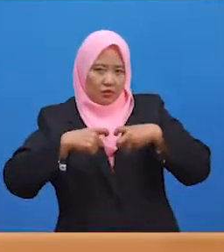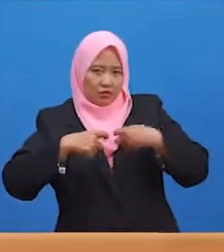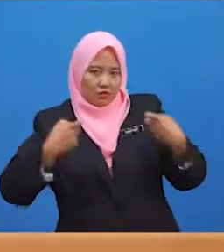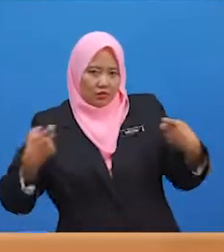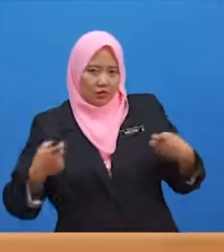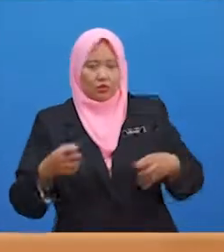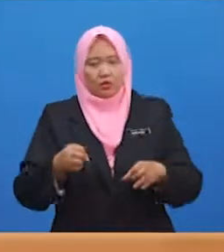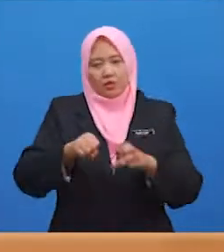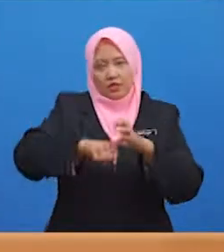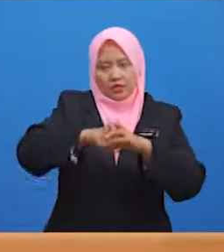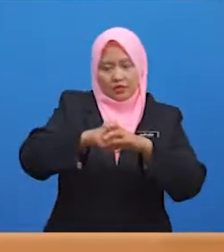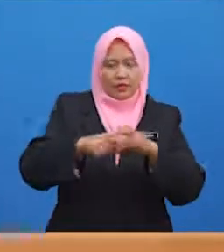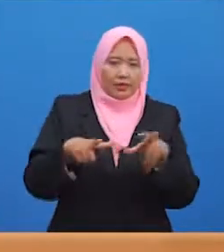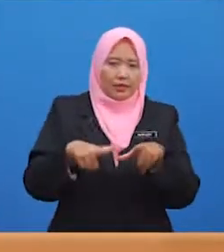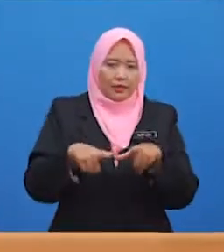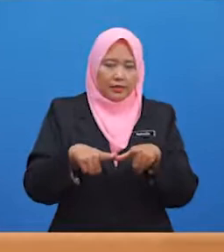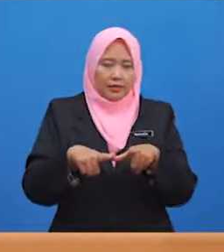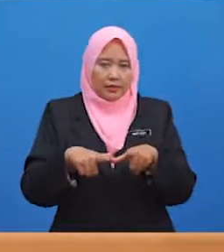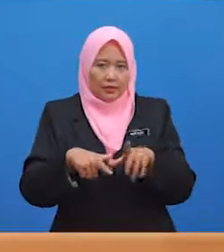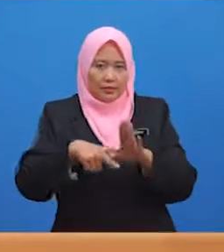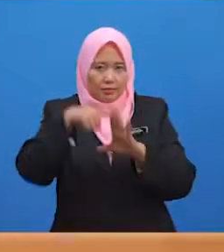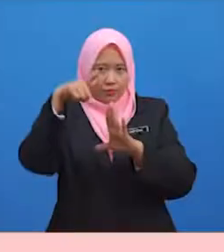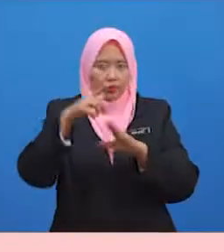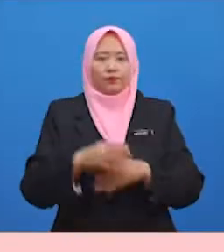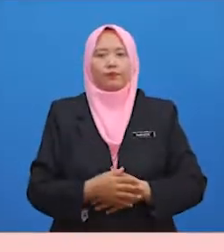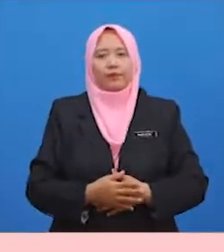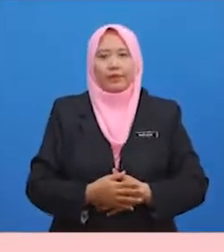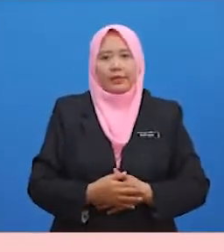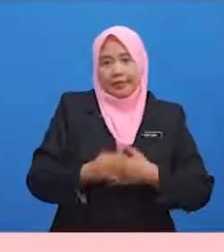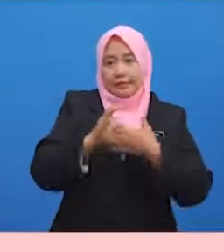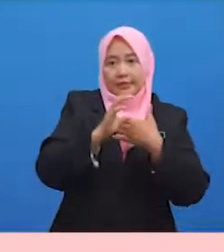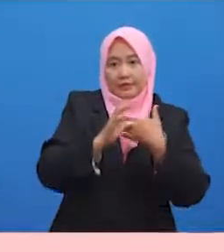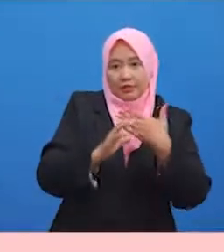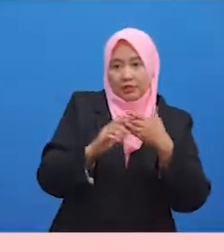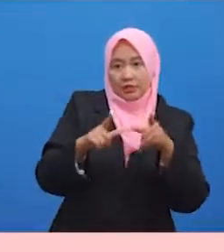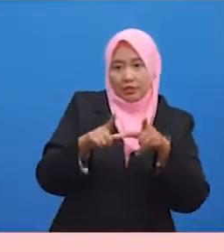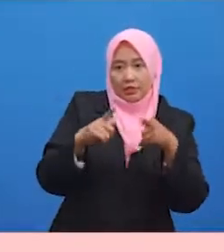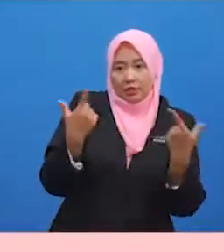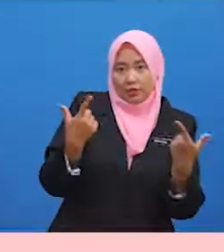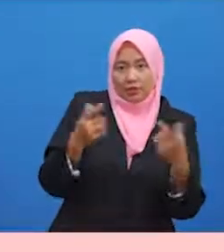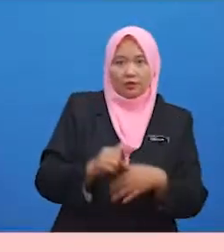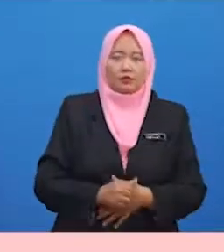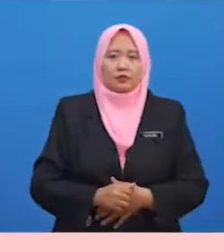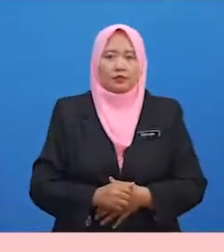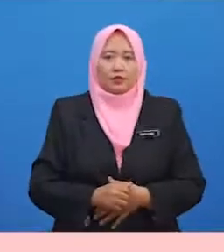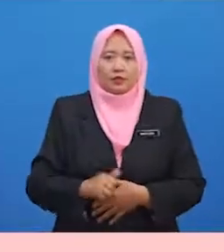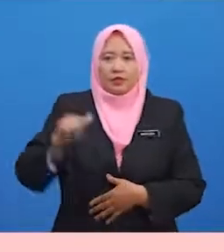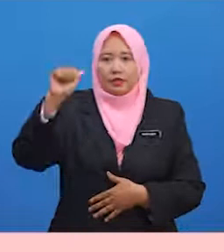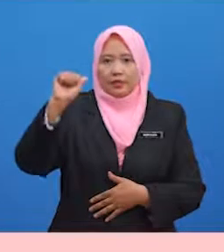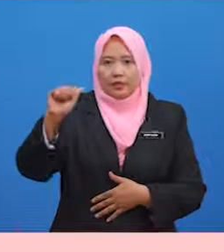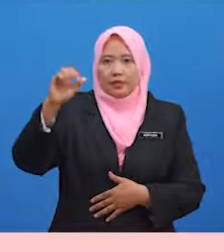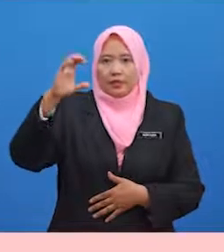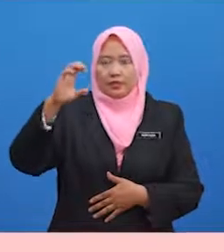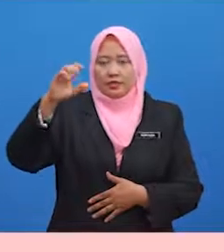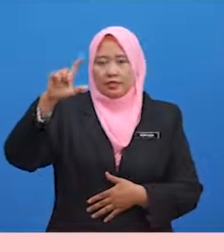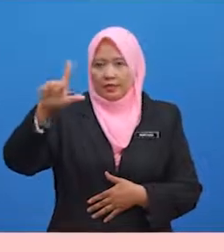Kecederaan yang sering menimpa atlet dan biasa didengari adalah seperti anterior cruciate ligament atau ACL di